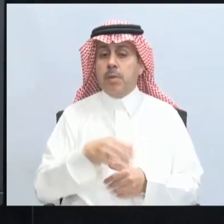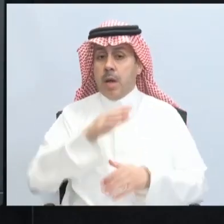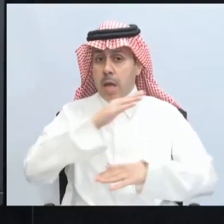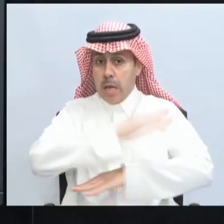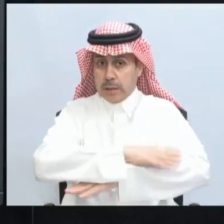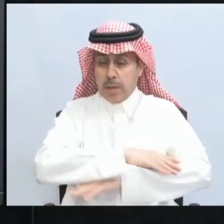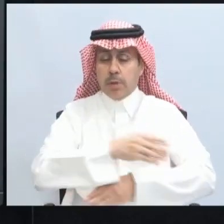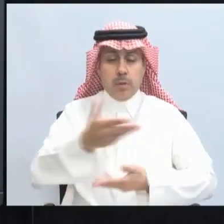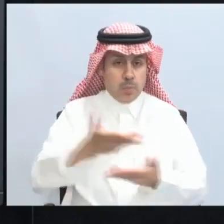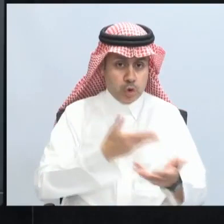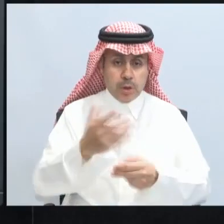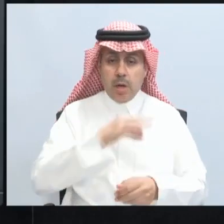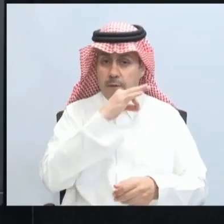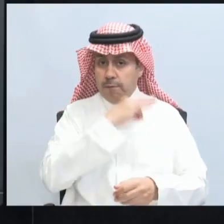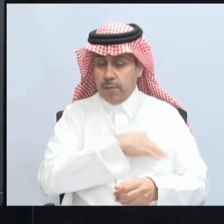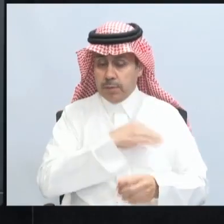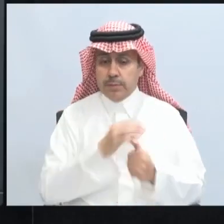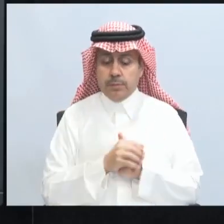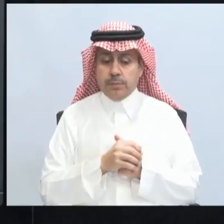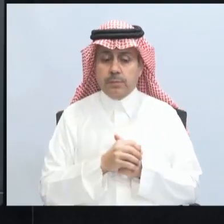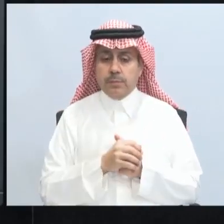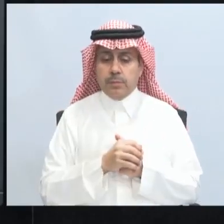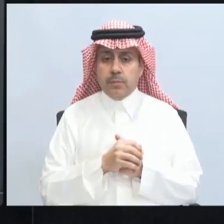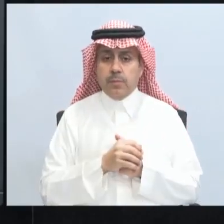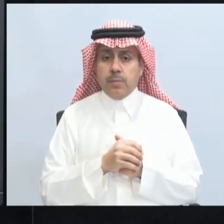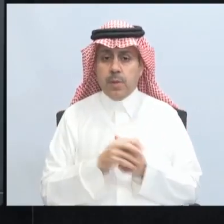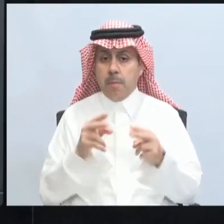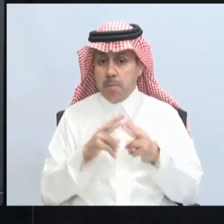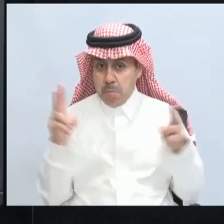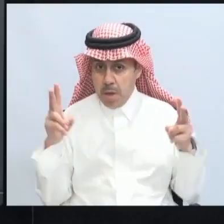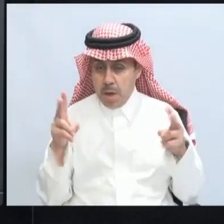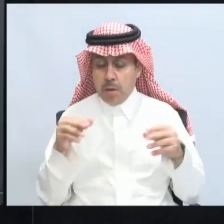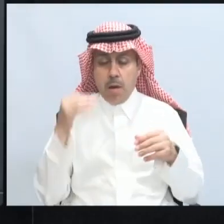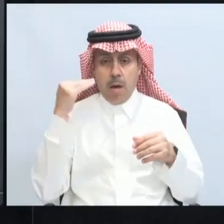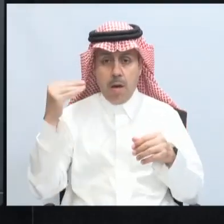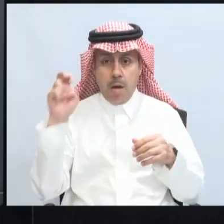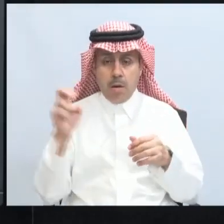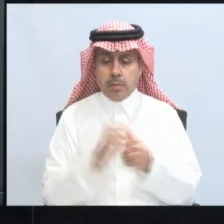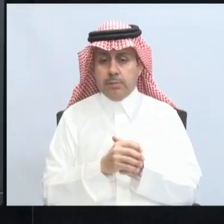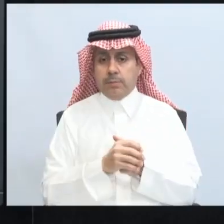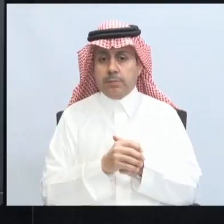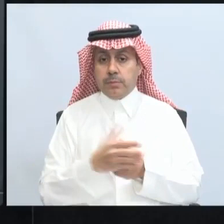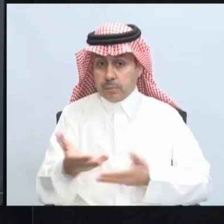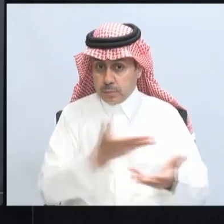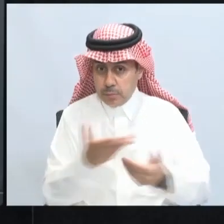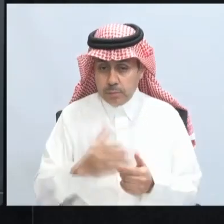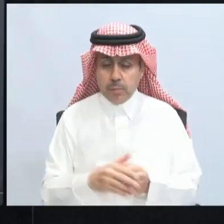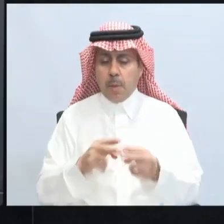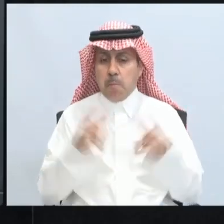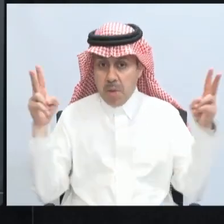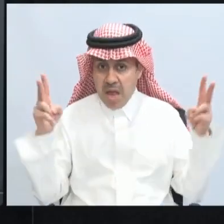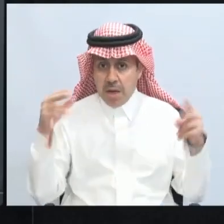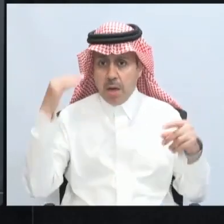وهذا الجدال ان يكون القصد بيان الحق فالهدف توضح الحق لا ان تنقل